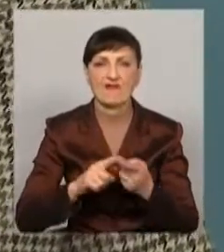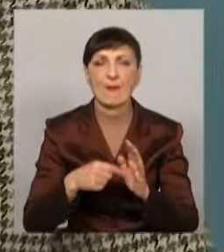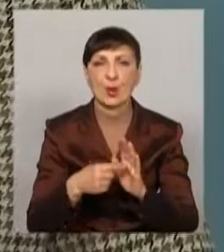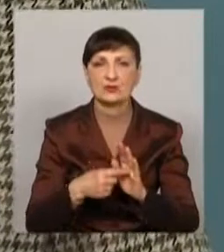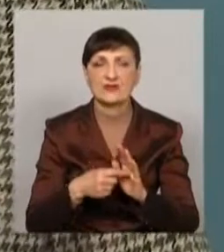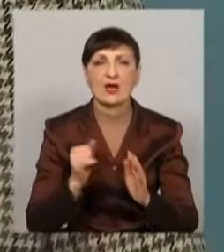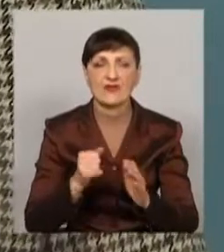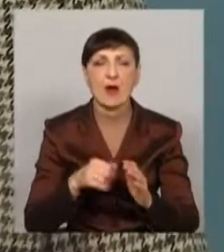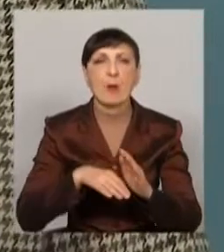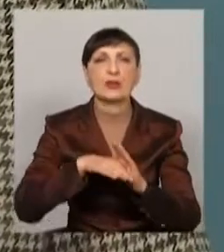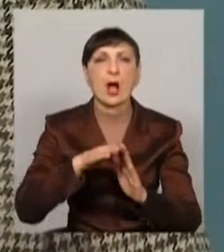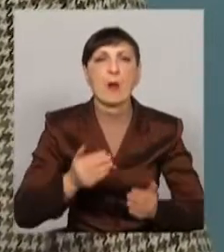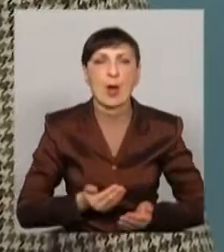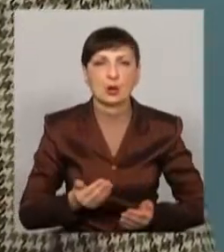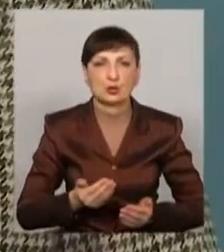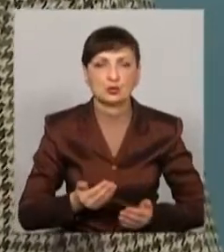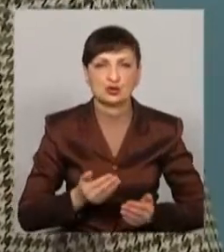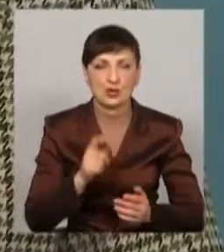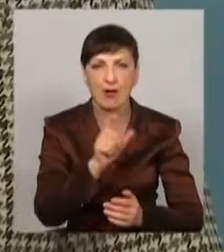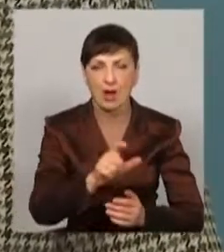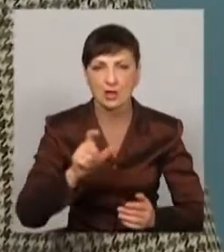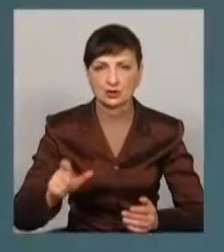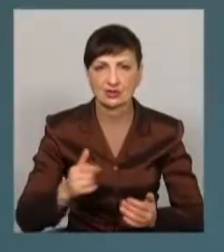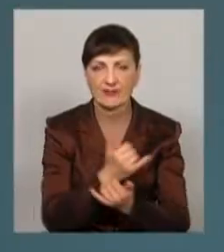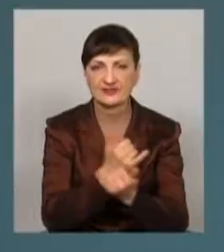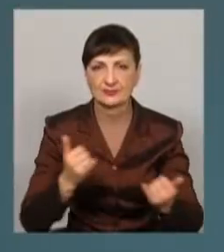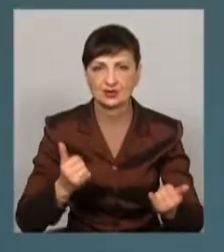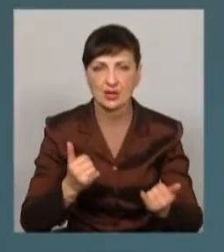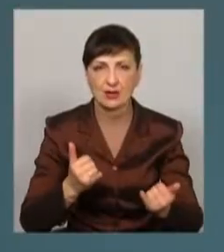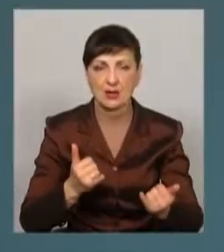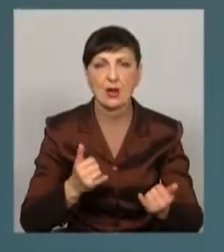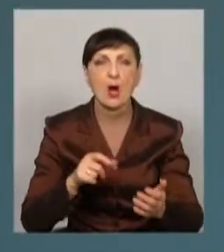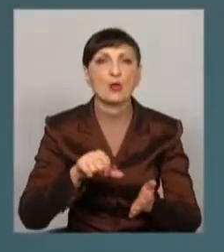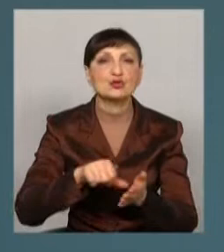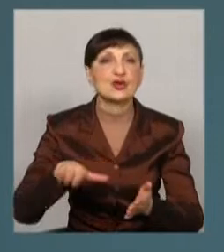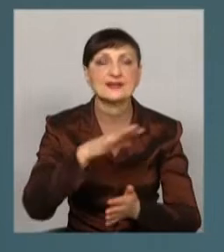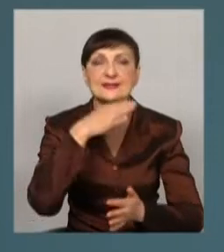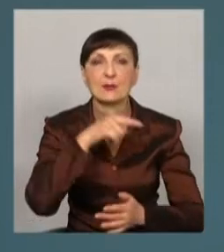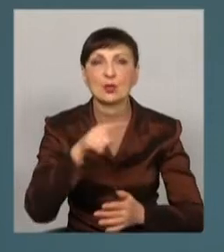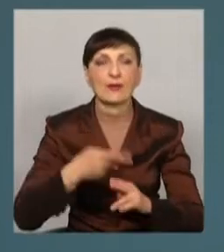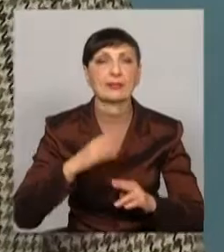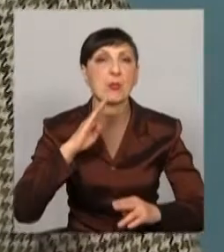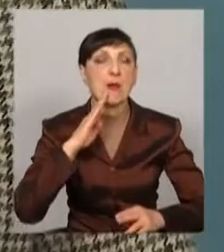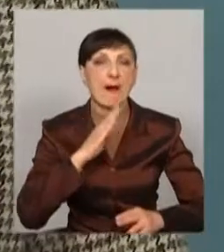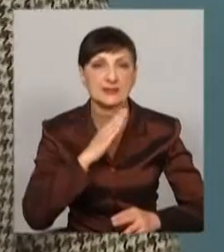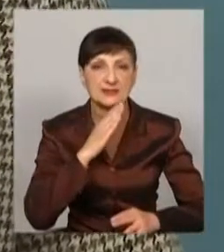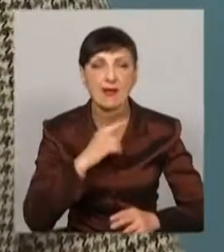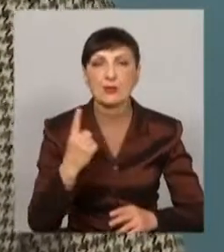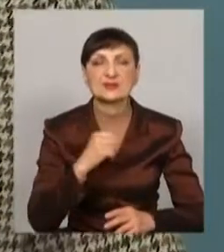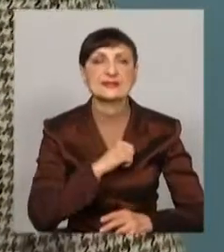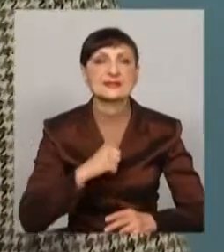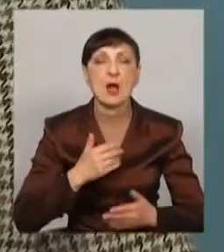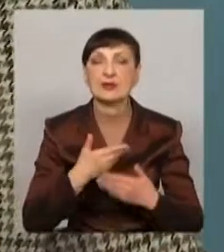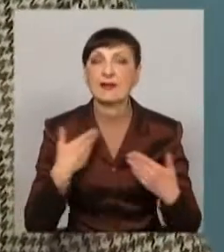в благополучии граждан, в обеспечении благополучия граждан. Участники многие – это матери. И одно из самых для